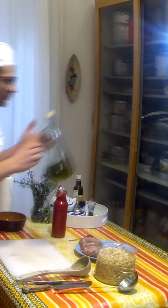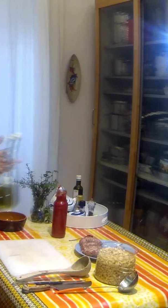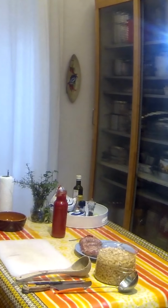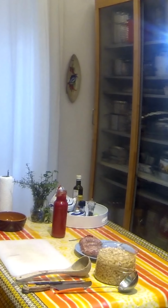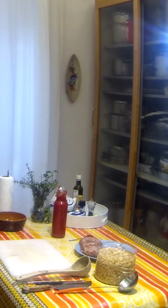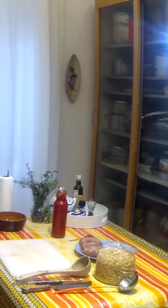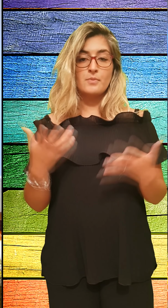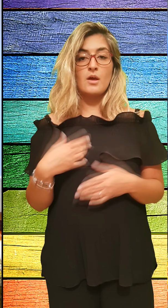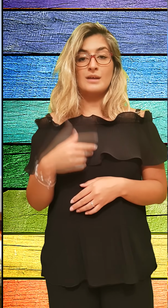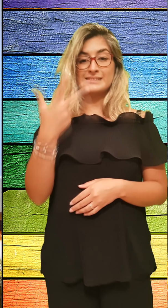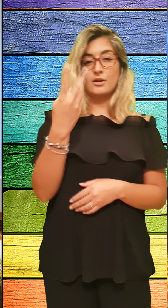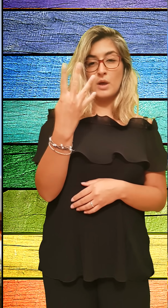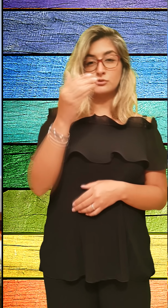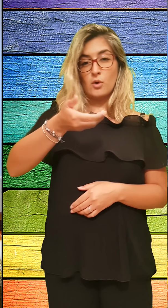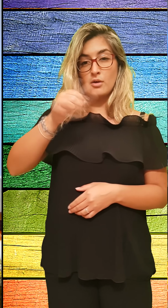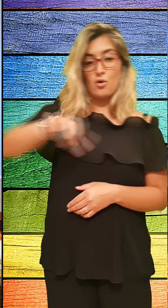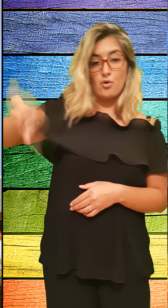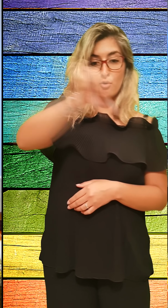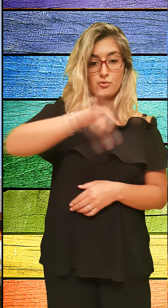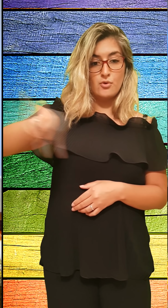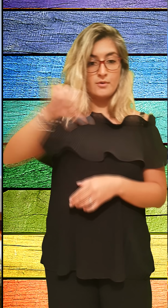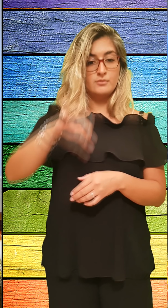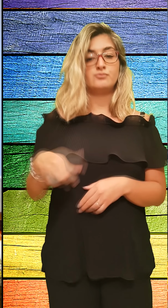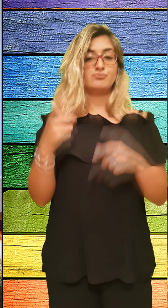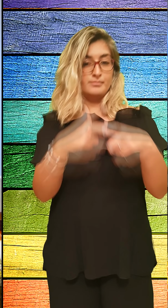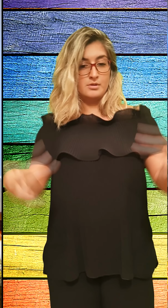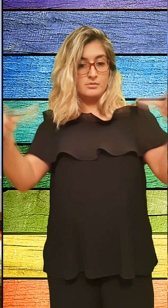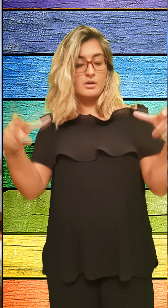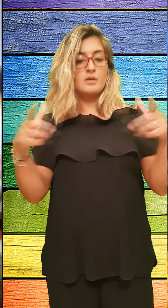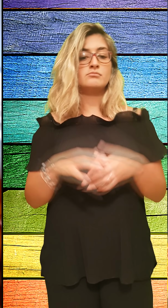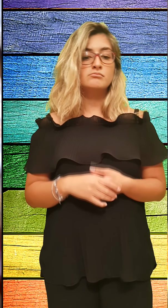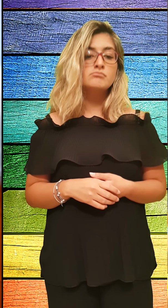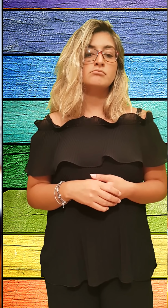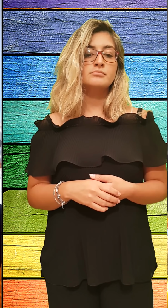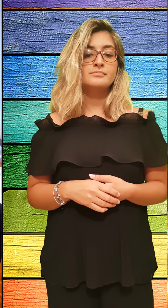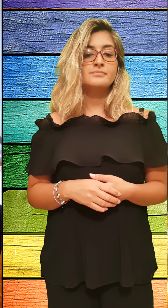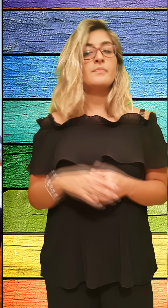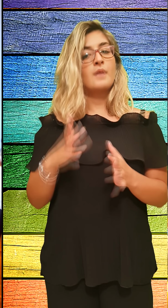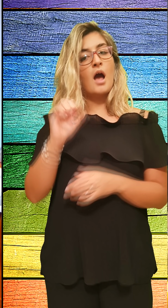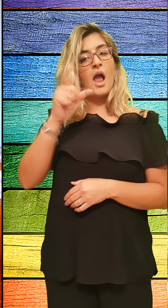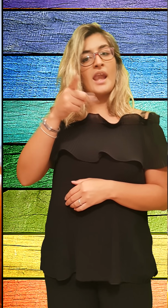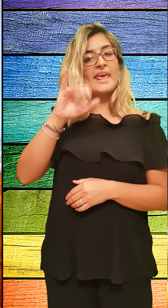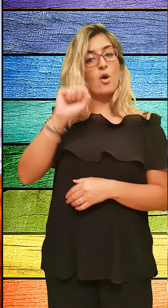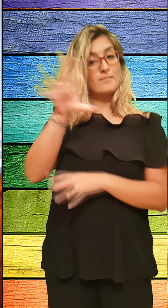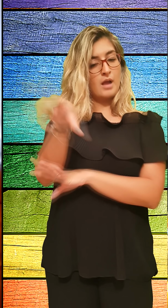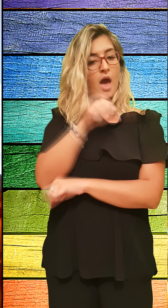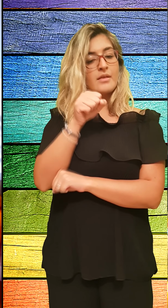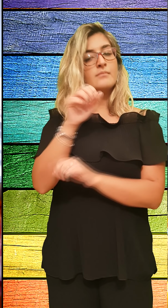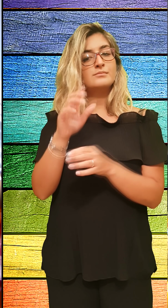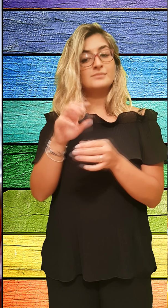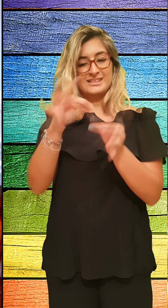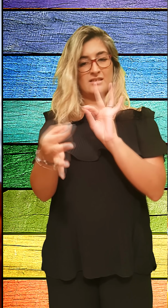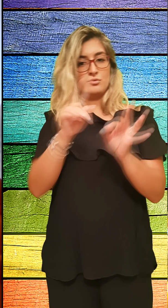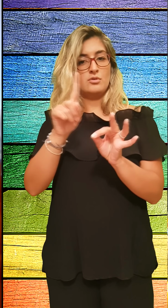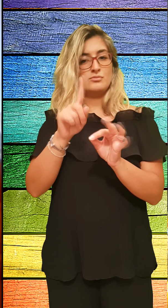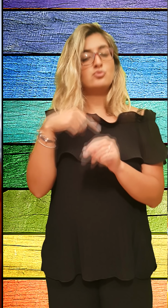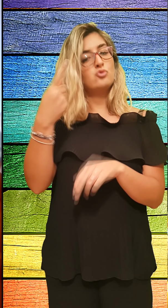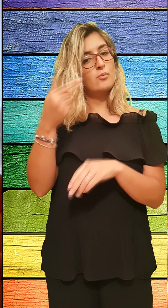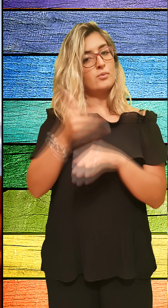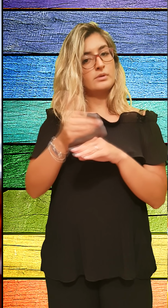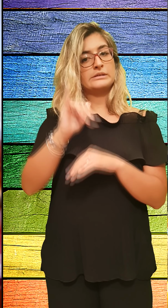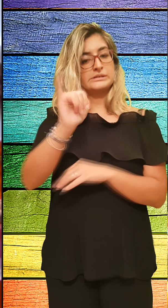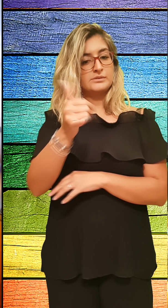qualche cucchiaio, 3 o 4 di olio, ci mettiamo il nostro olio in camicia, ossia